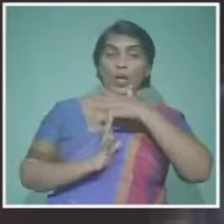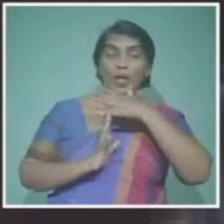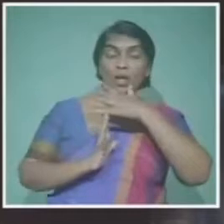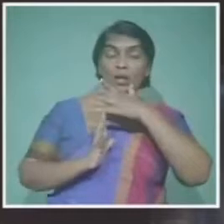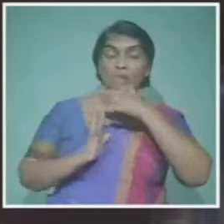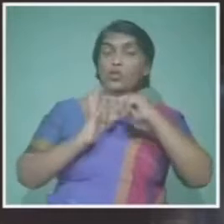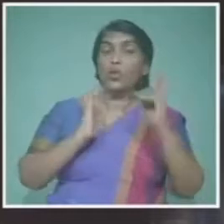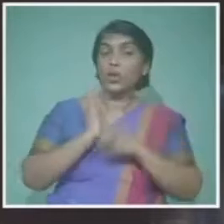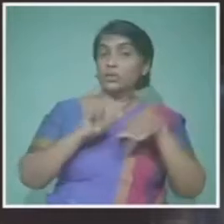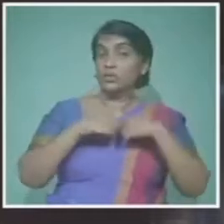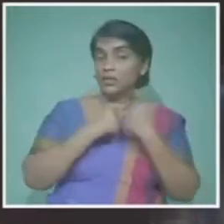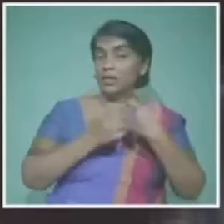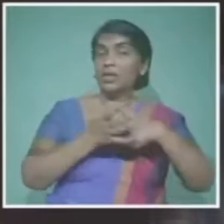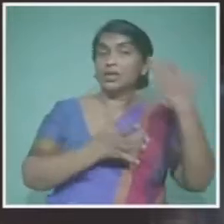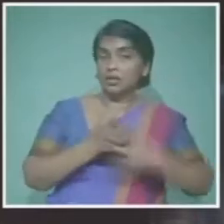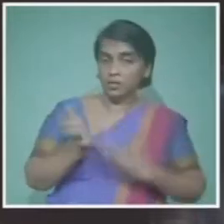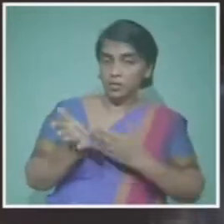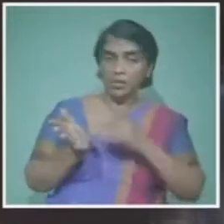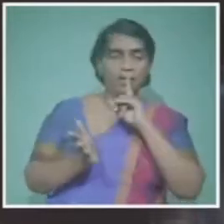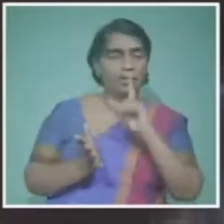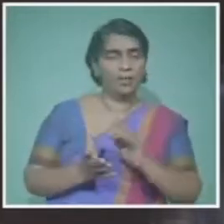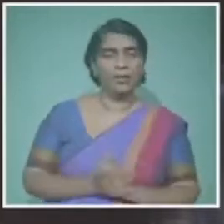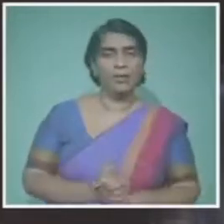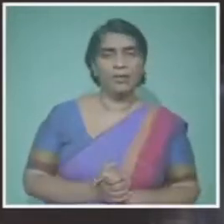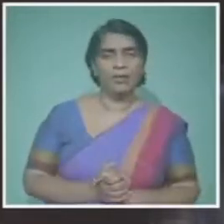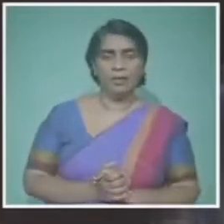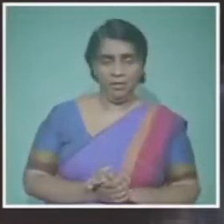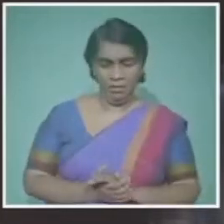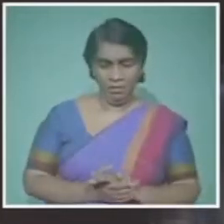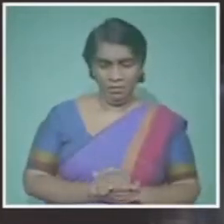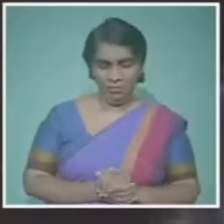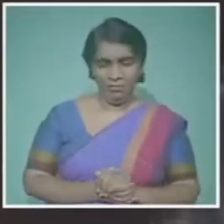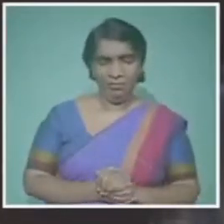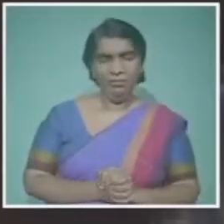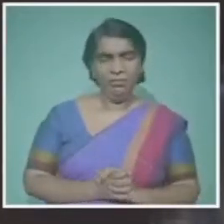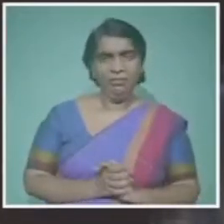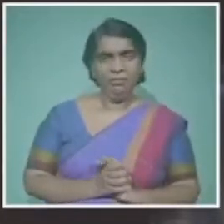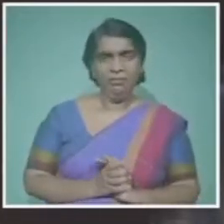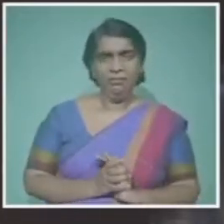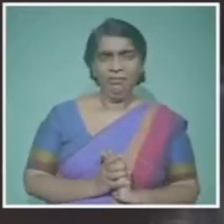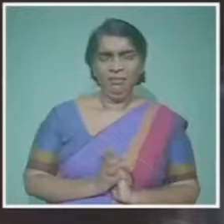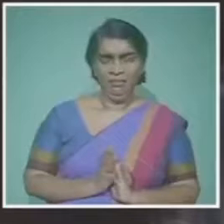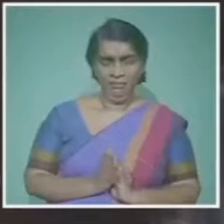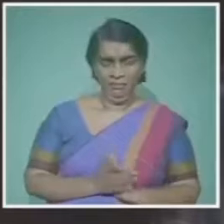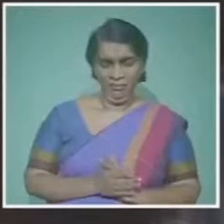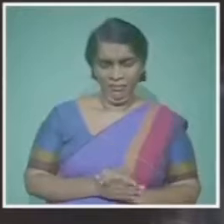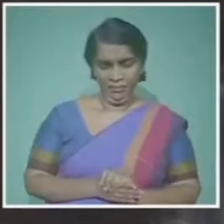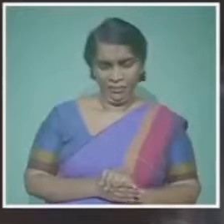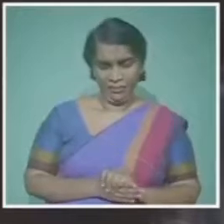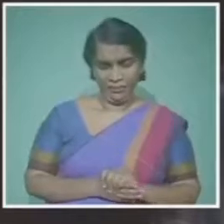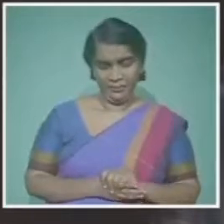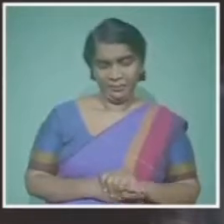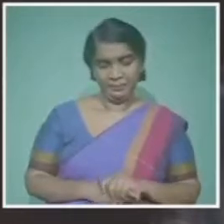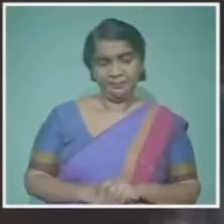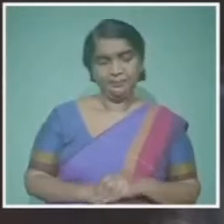කියලා තියෙනවා. ඉතින් තියෙන වාර්තා තියෙනවා. ඒ වගේ දැන් කියන බලන්න. දැන් කියනවා report on of the